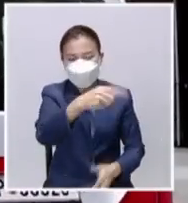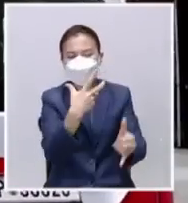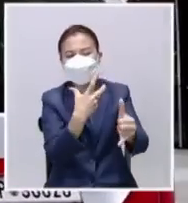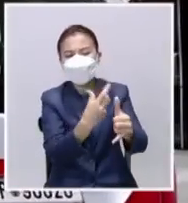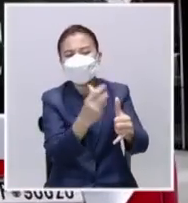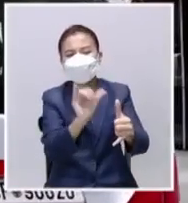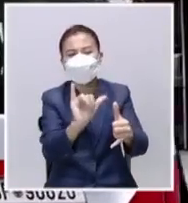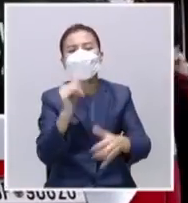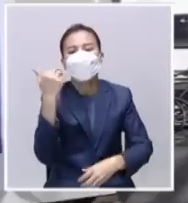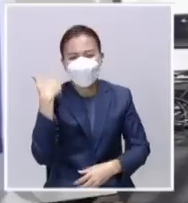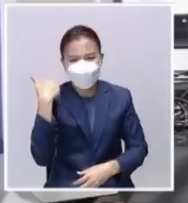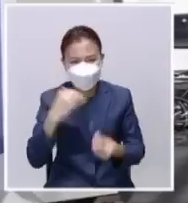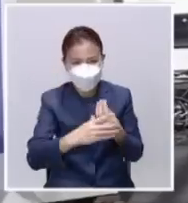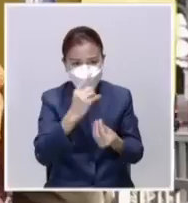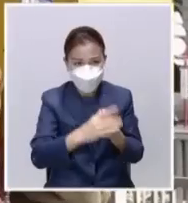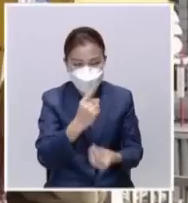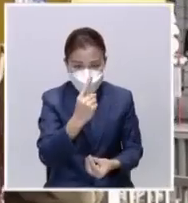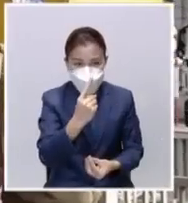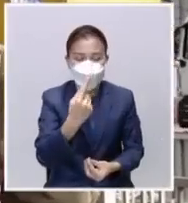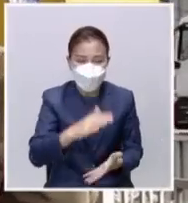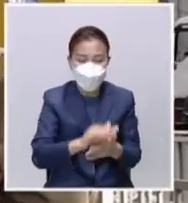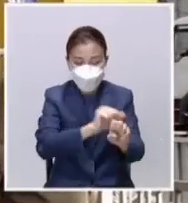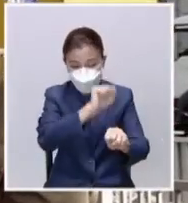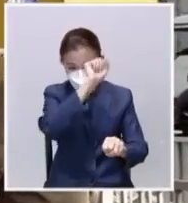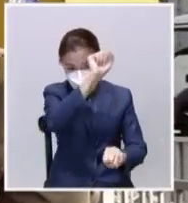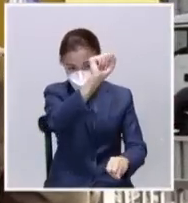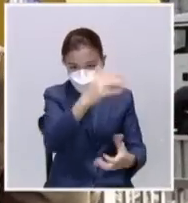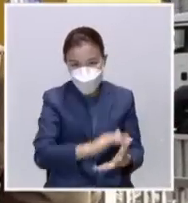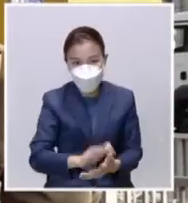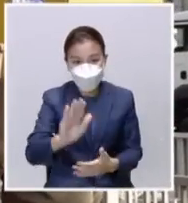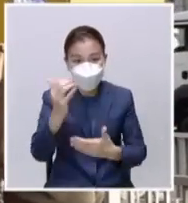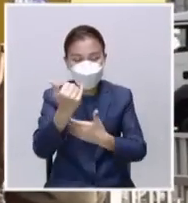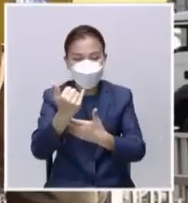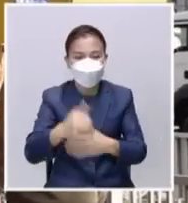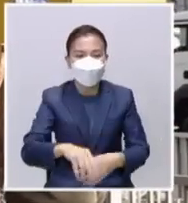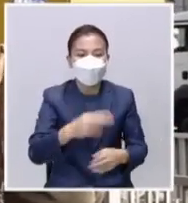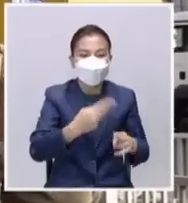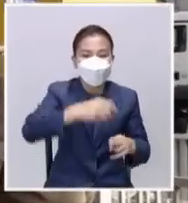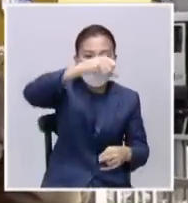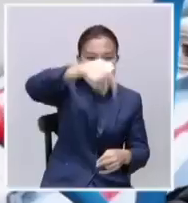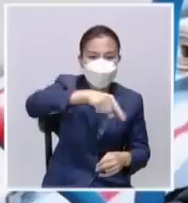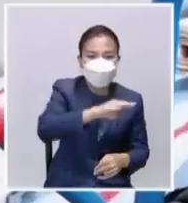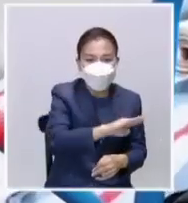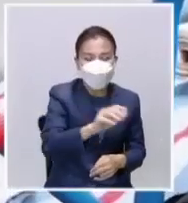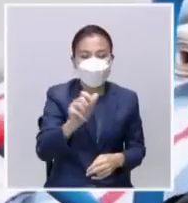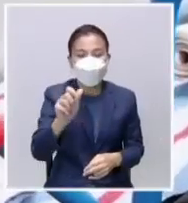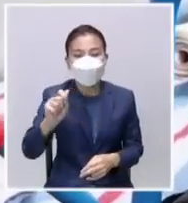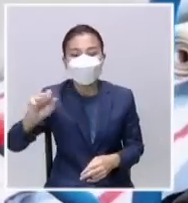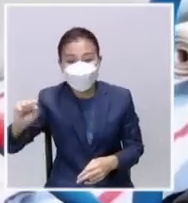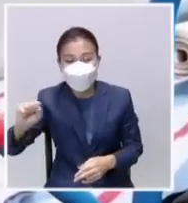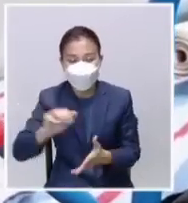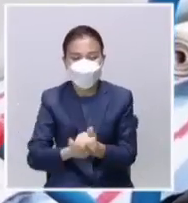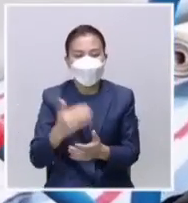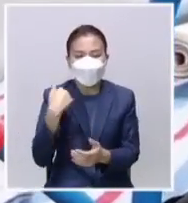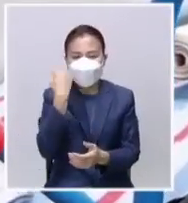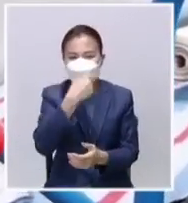ะ1สัปดาห์หลังจากใช้มาตรการดังกล่าวเนี่ยล่าสุด2รัฐในออสเตรียก็คือซาวบรุกแล้วก็อัปเปอร์ออสเตรียออกมาตรการล็อกดาวน์สำห